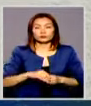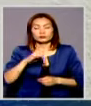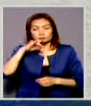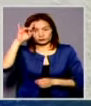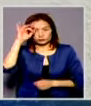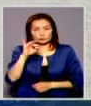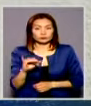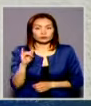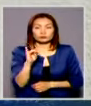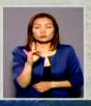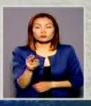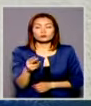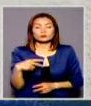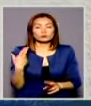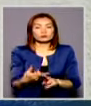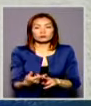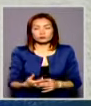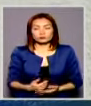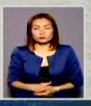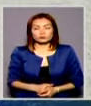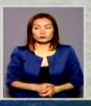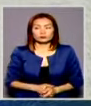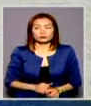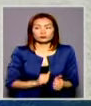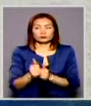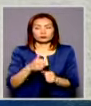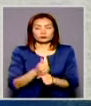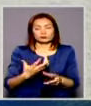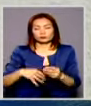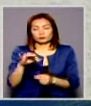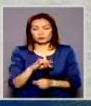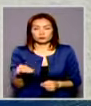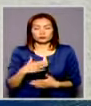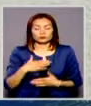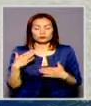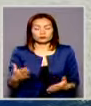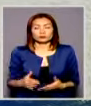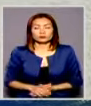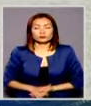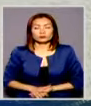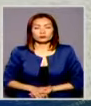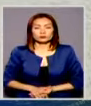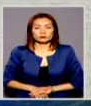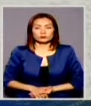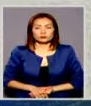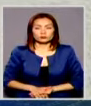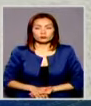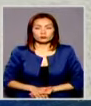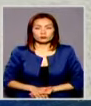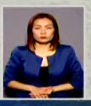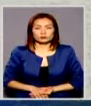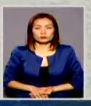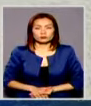Қазақстан тарихы пәніне сіз секілді көш бастаған барша тарихшыларға үлкен міндеттер мен жауапкершілік жүктеулері